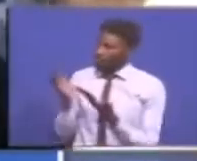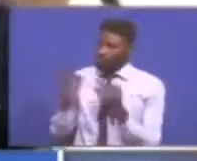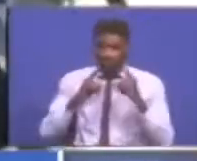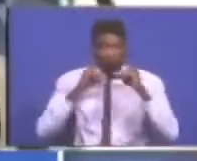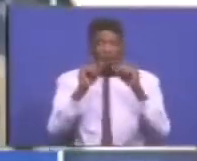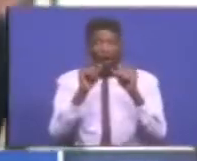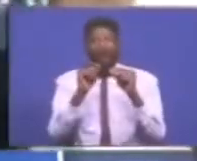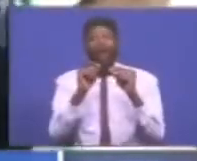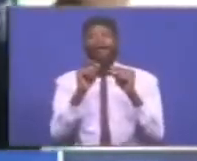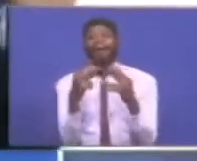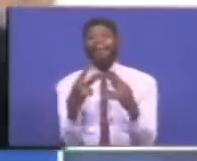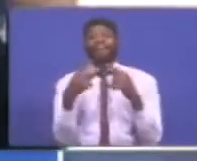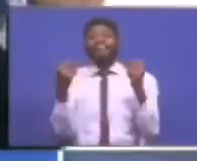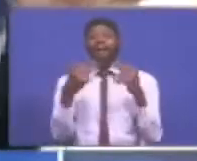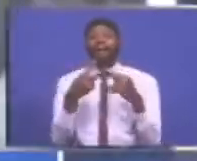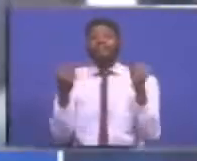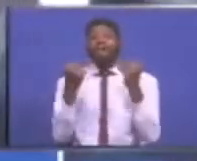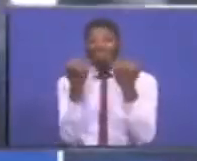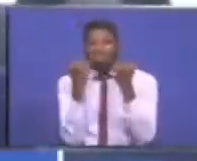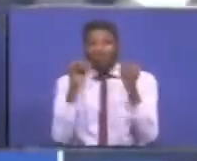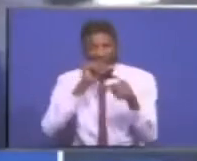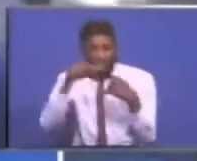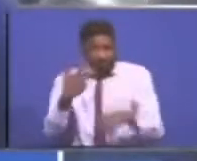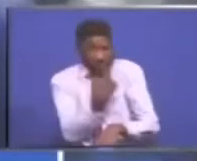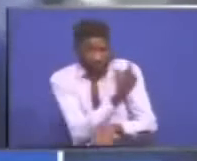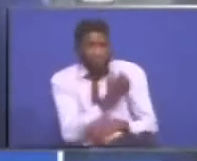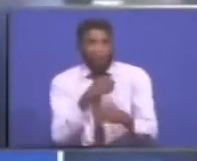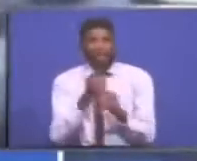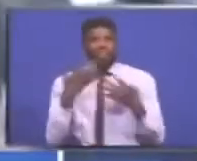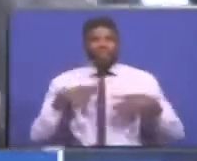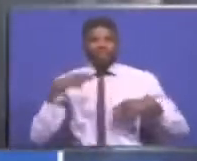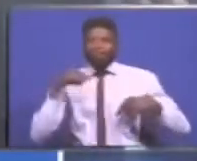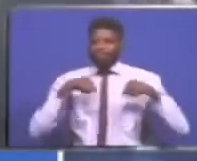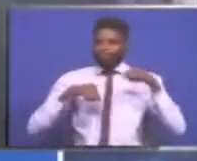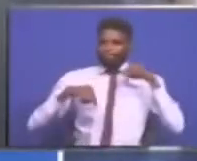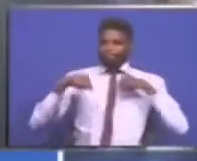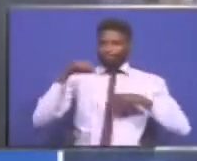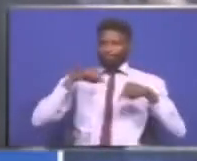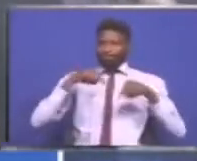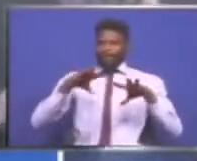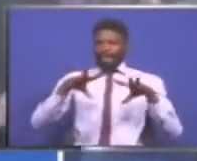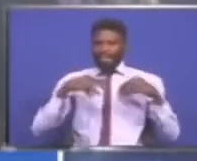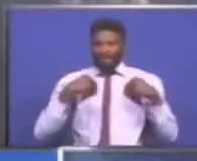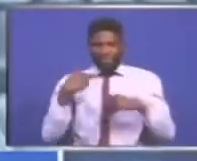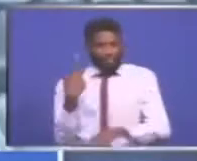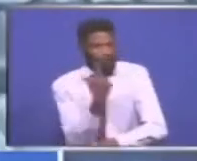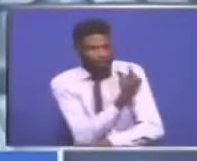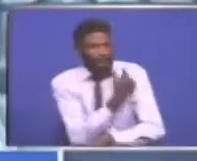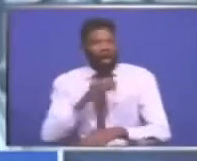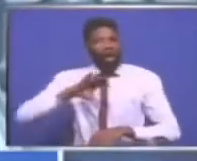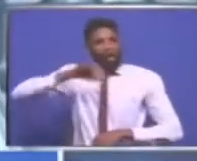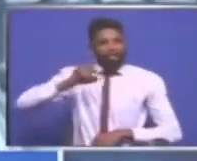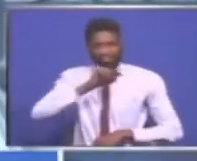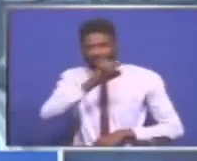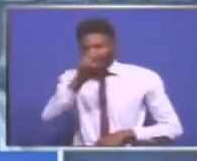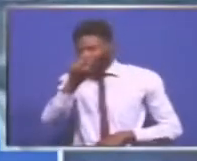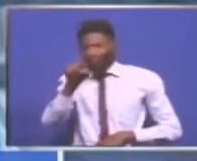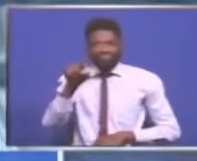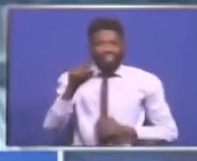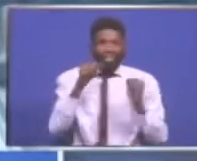kuhusu chanjo hiyo zinachangia hali ya watu kusita hasa kupokea chanjo hiyo katika maeneo ya kaunti. Ninaomba